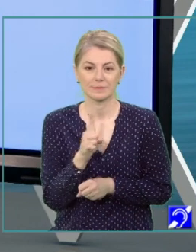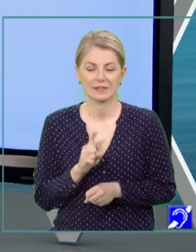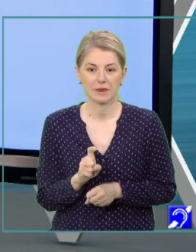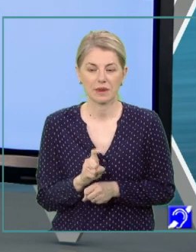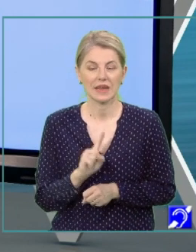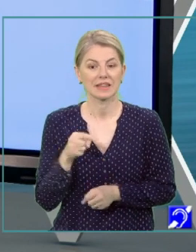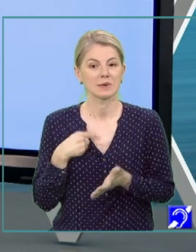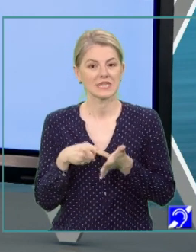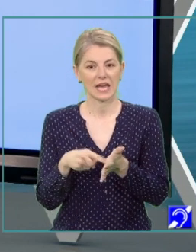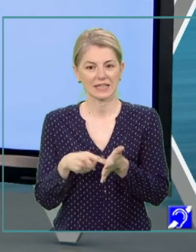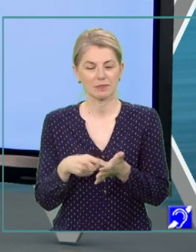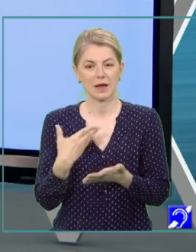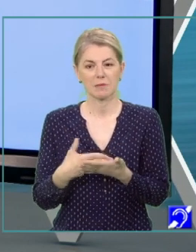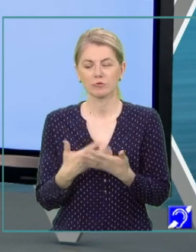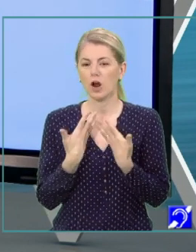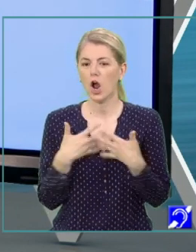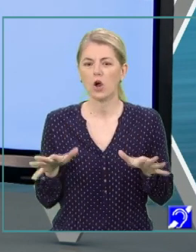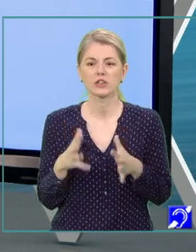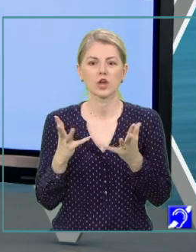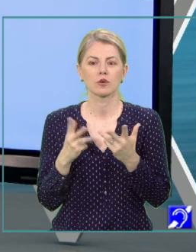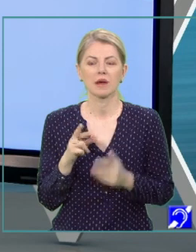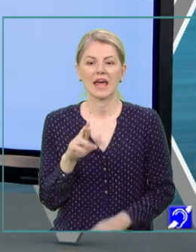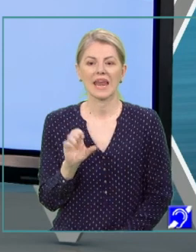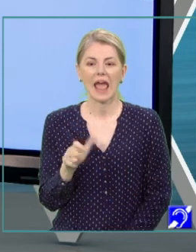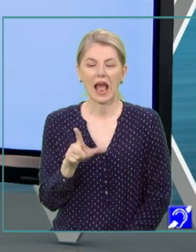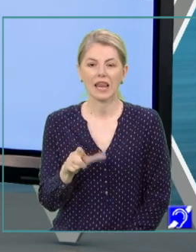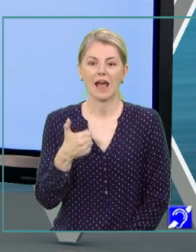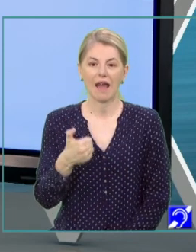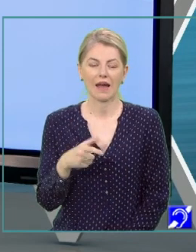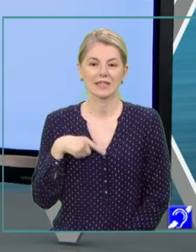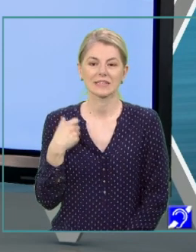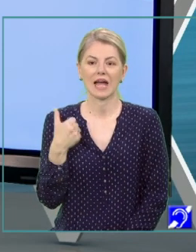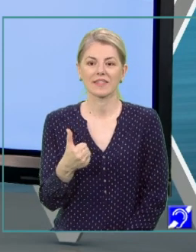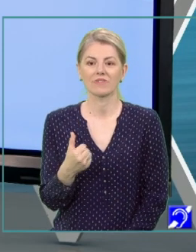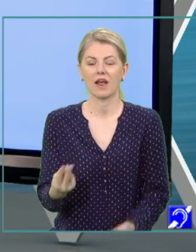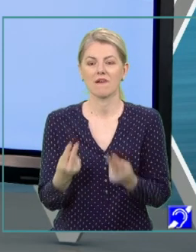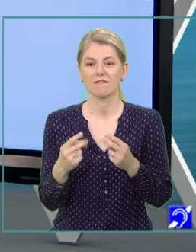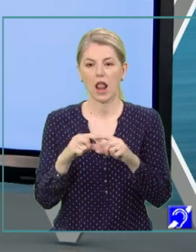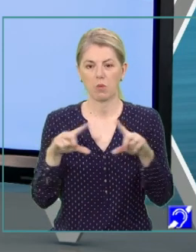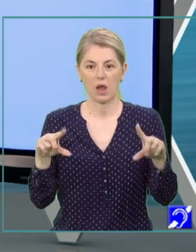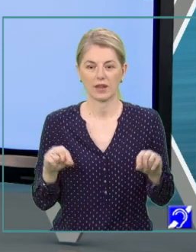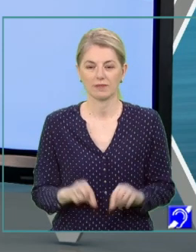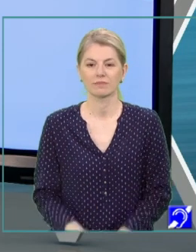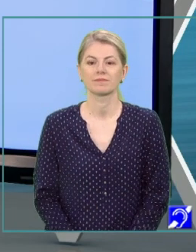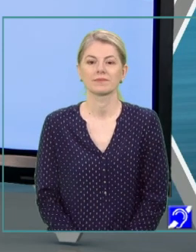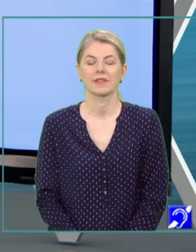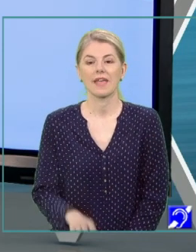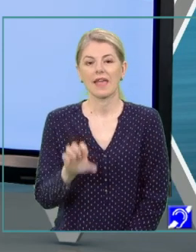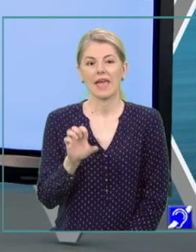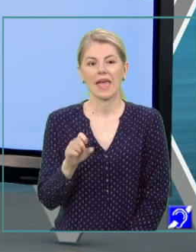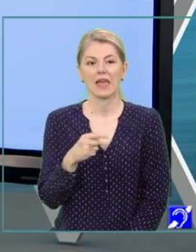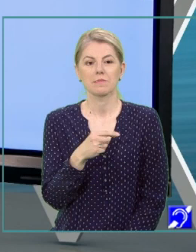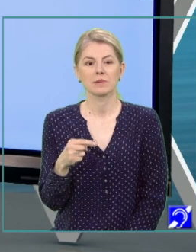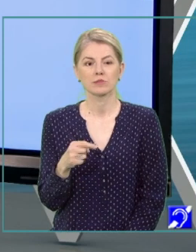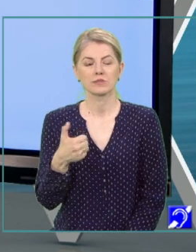Trebuie să arătăm că pentru orice număr real A este adevărată această relație. E de minus